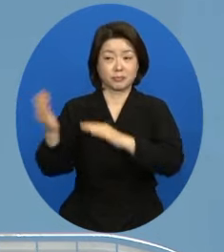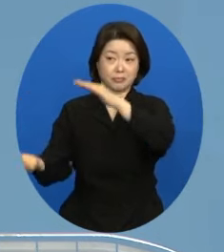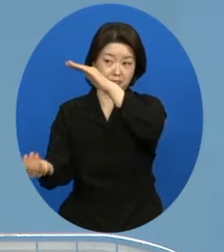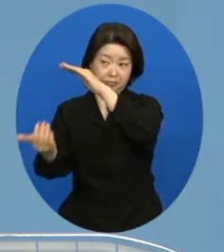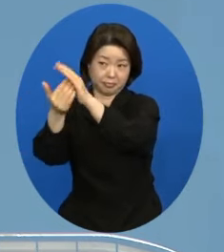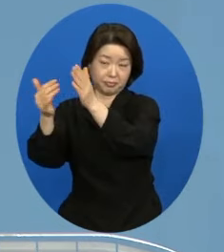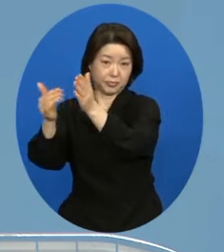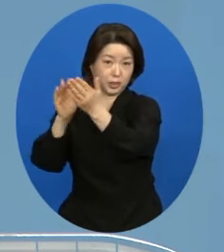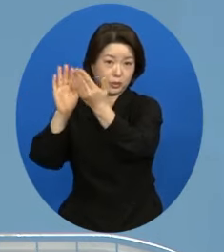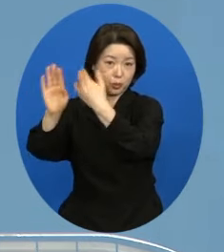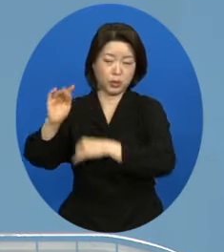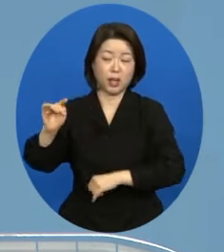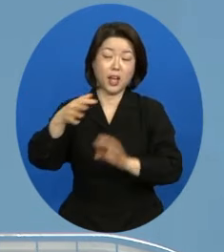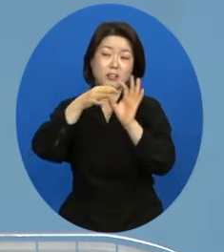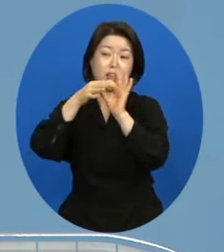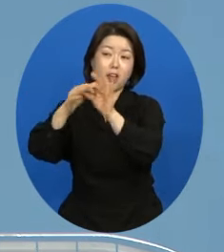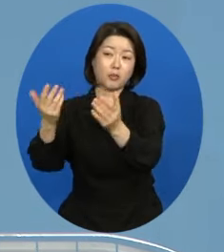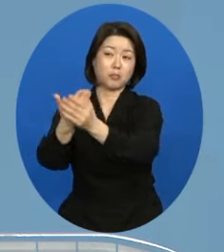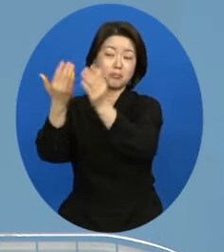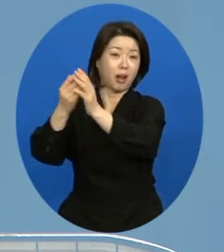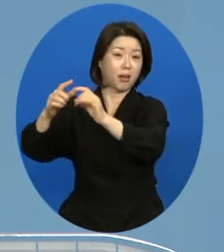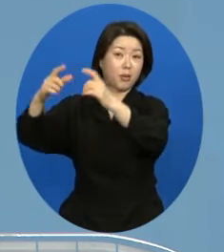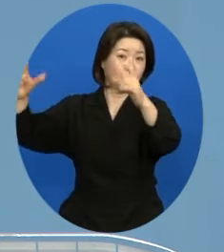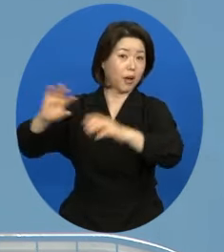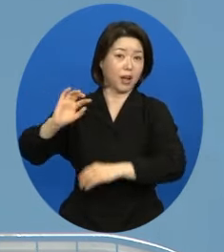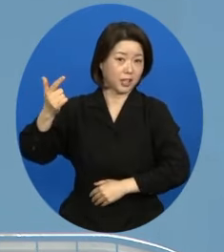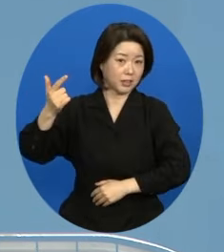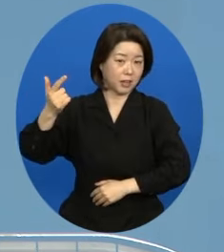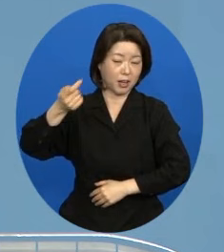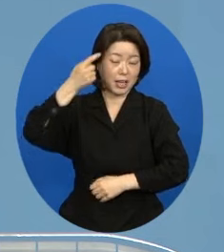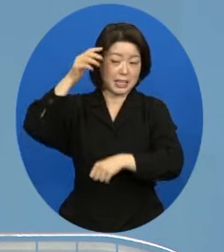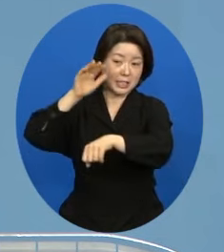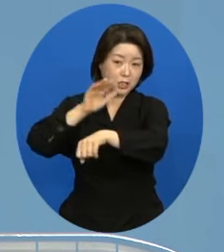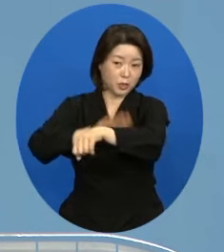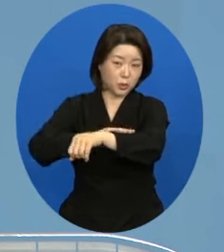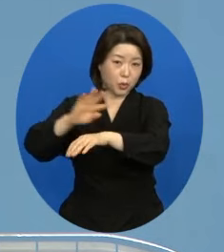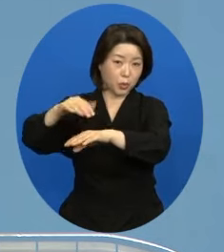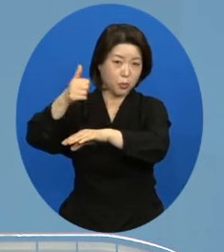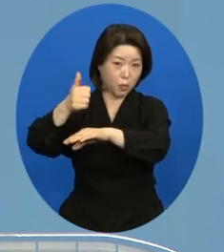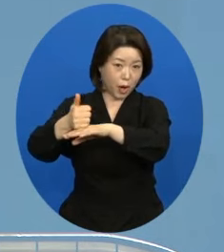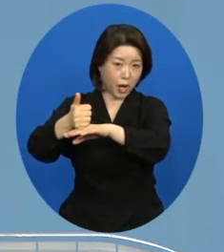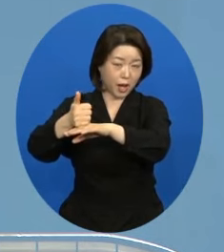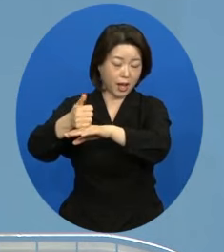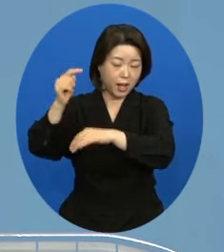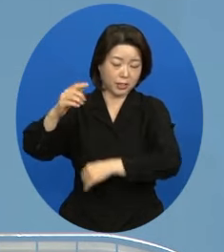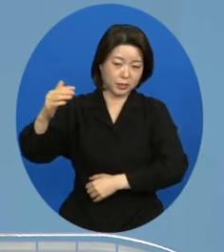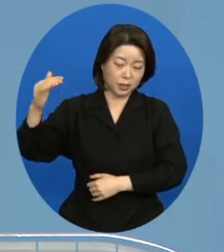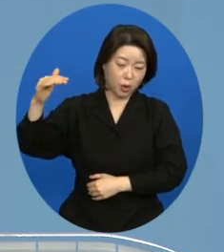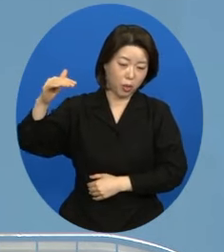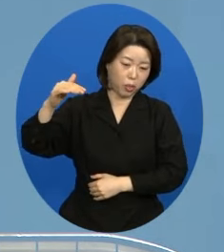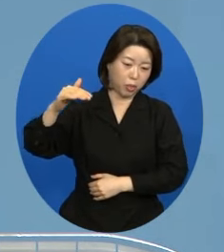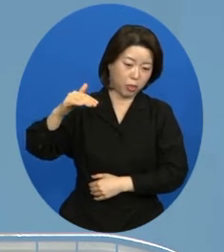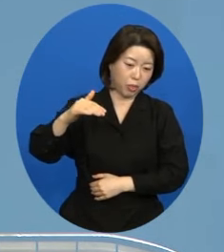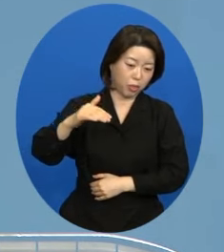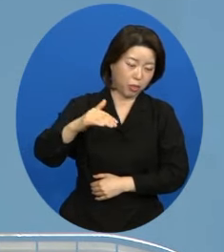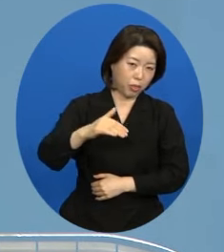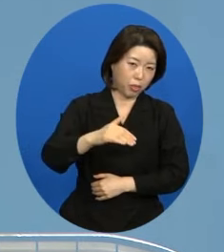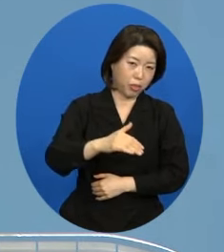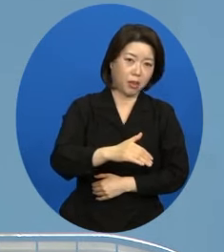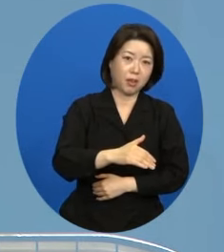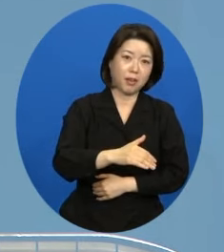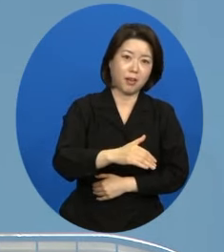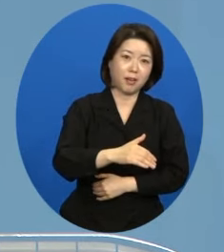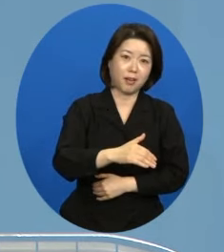찍고 계속 있는 것이 아니고 솔로몬에이어서 나라가 갈라 주면서 추락을 하기 시작합니다